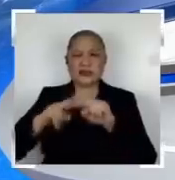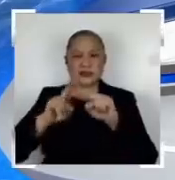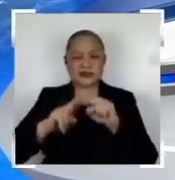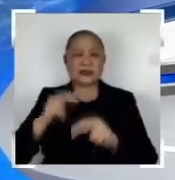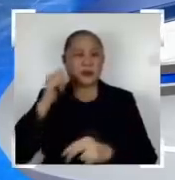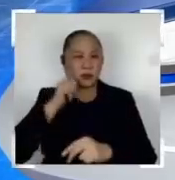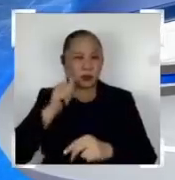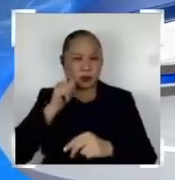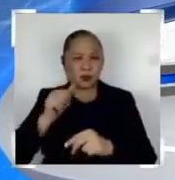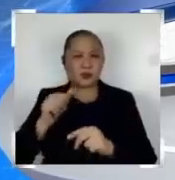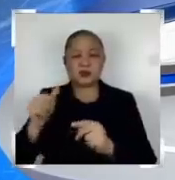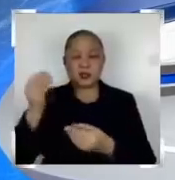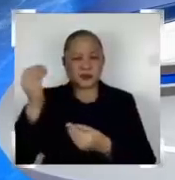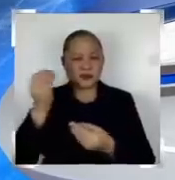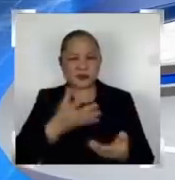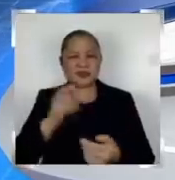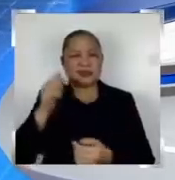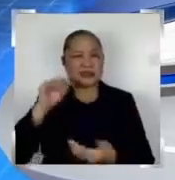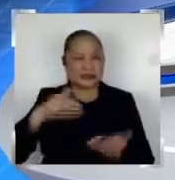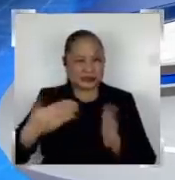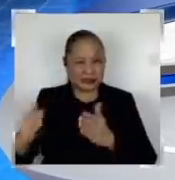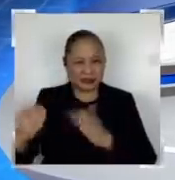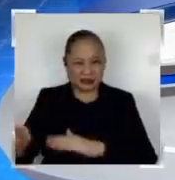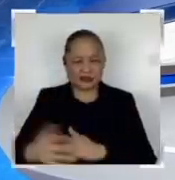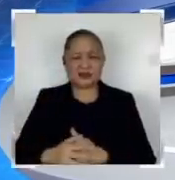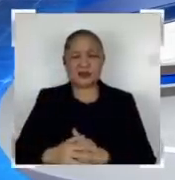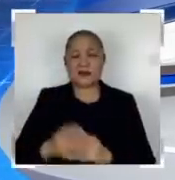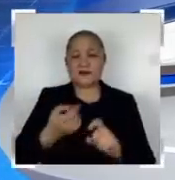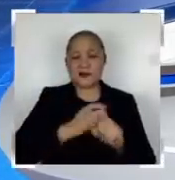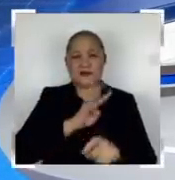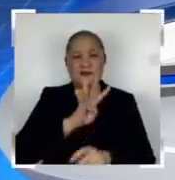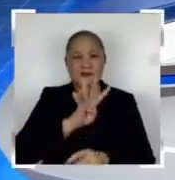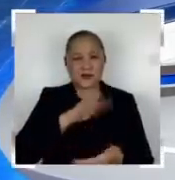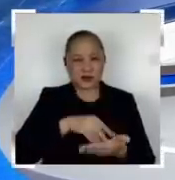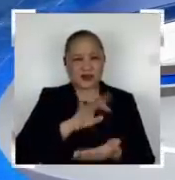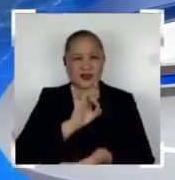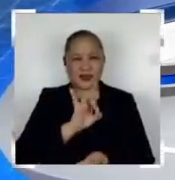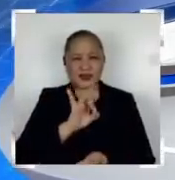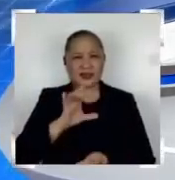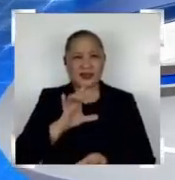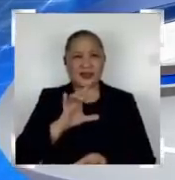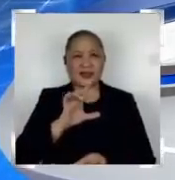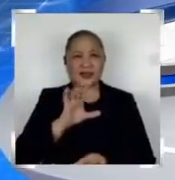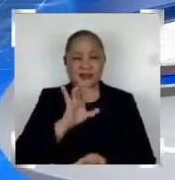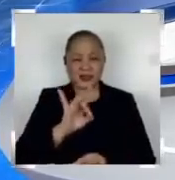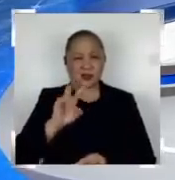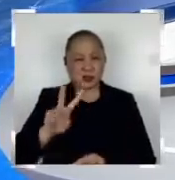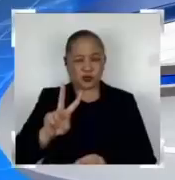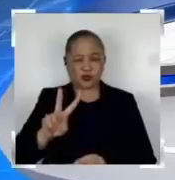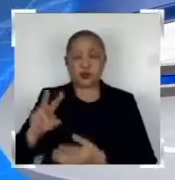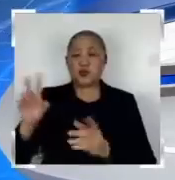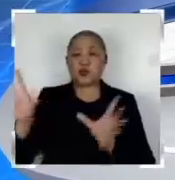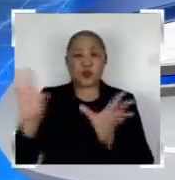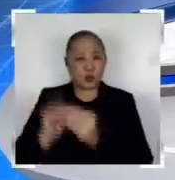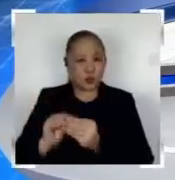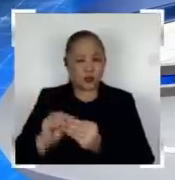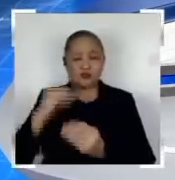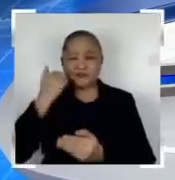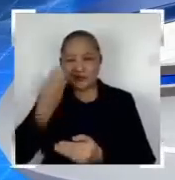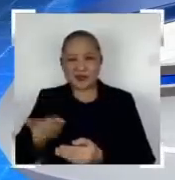reported deaths. Mula 4,882, total na reported deaths noong Oktubre, tumaas ito